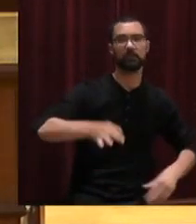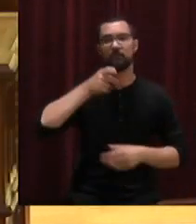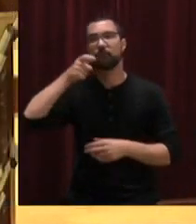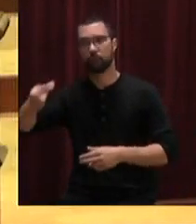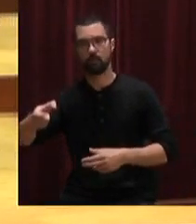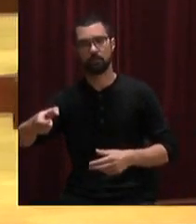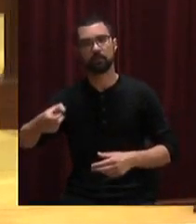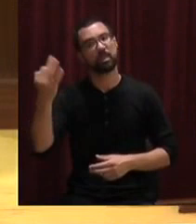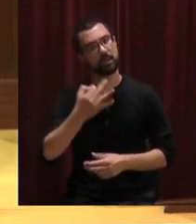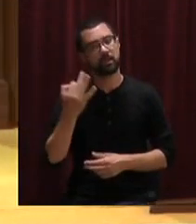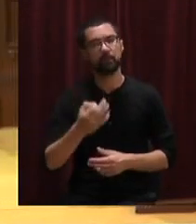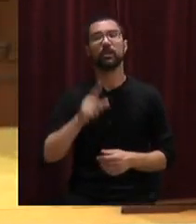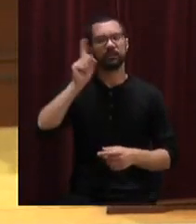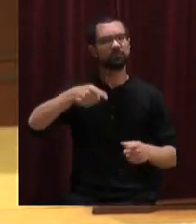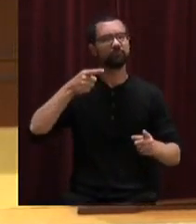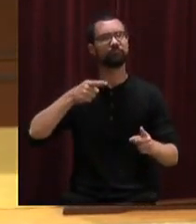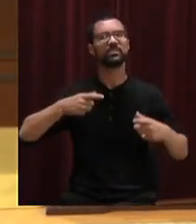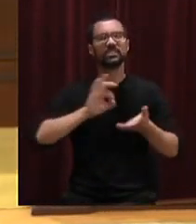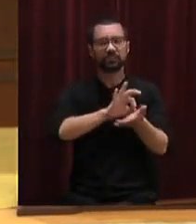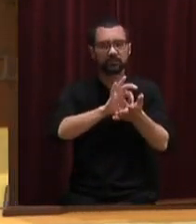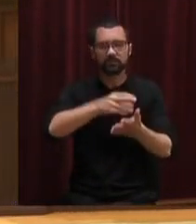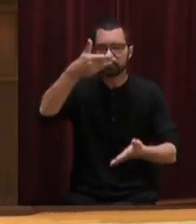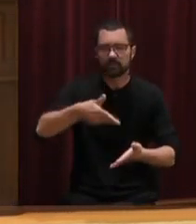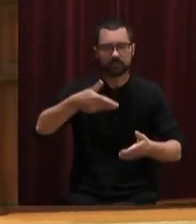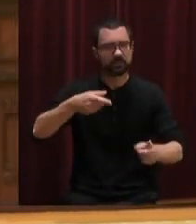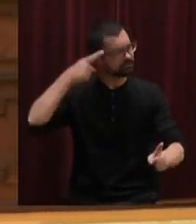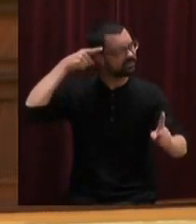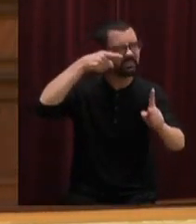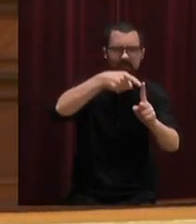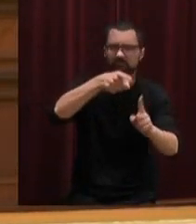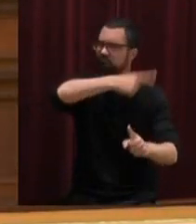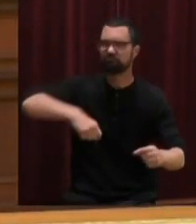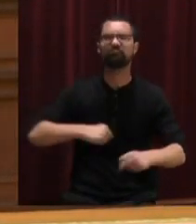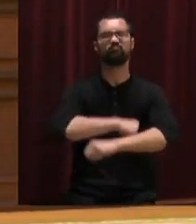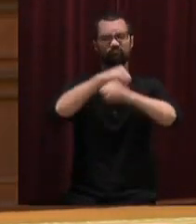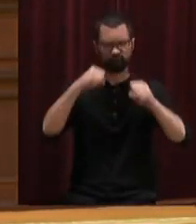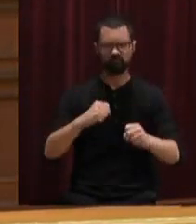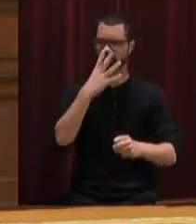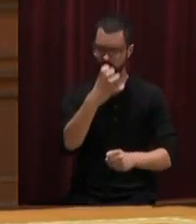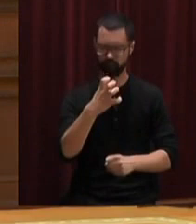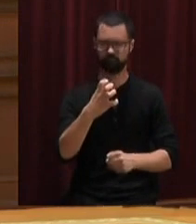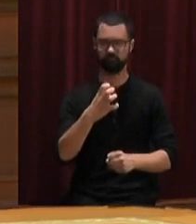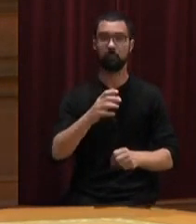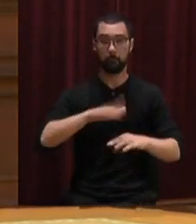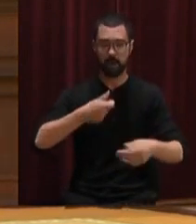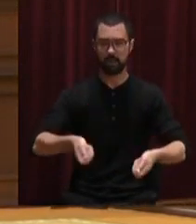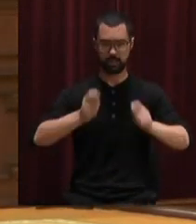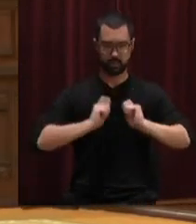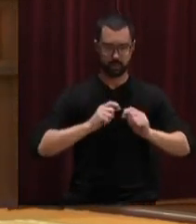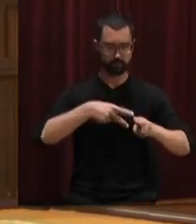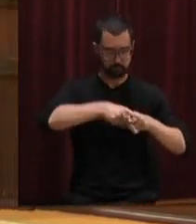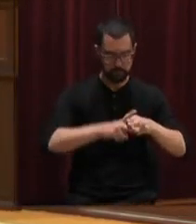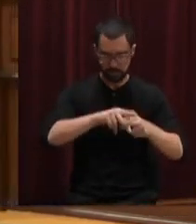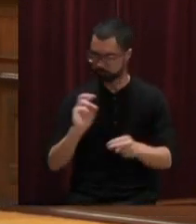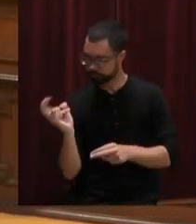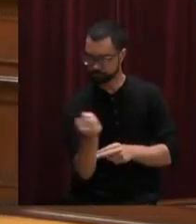La nostra ambició a l'hora d'encarar els reptes dels serveis essencials ha de ser absoluta. Només així tindrem els mecanismes assistencials que els nostres